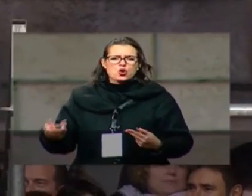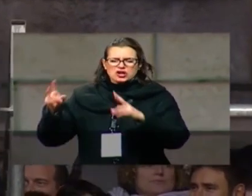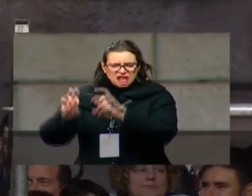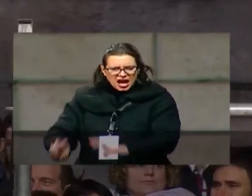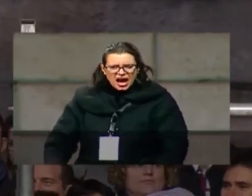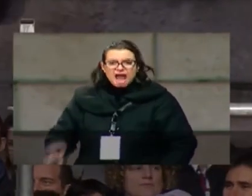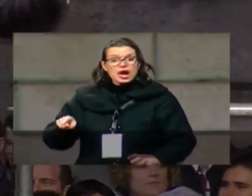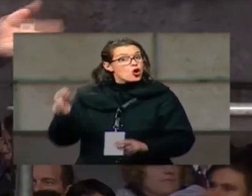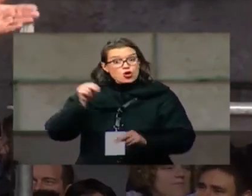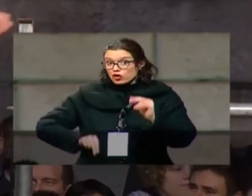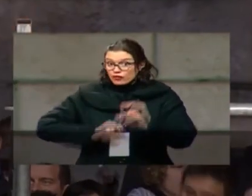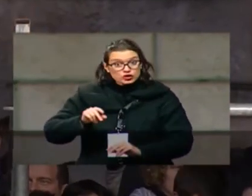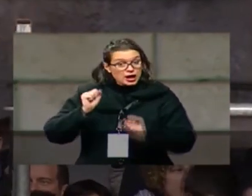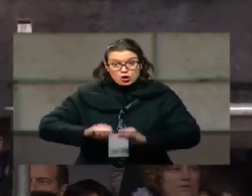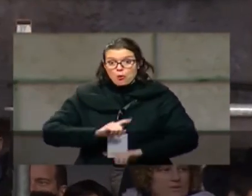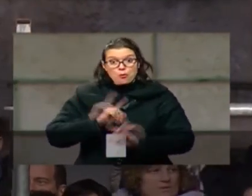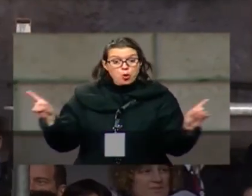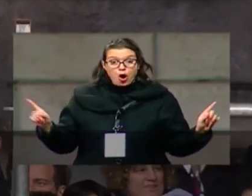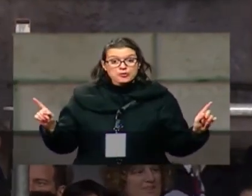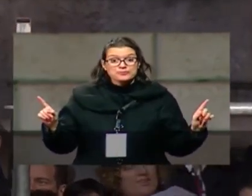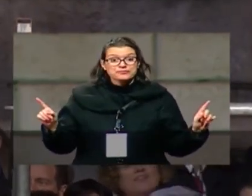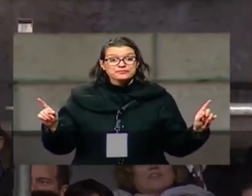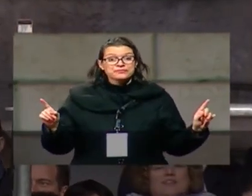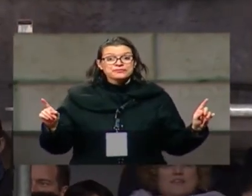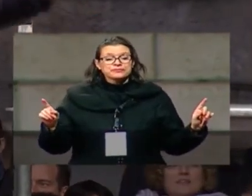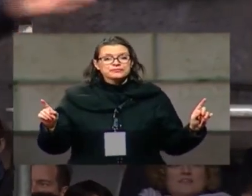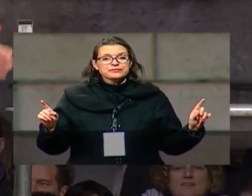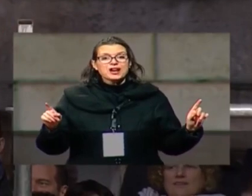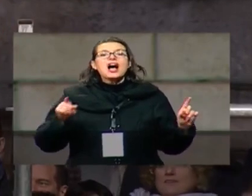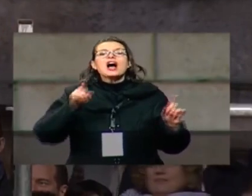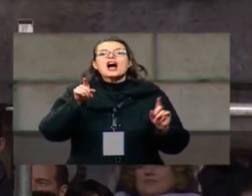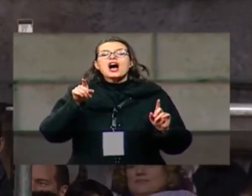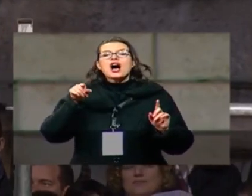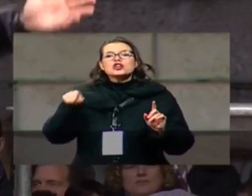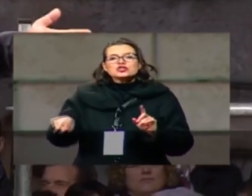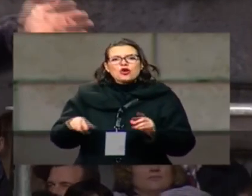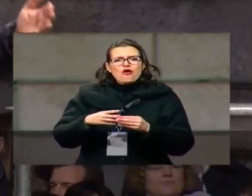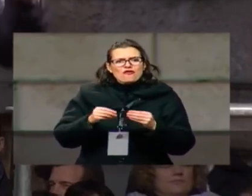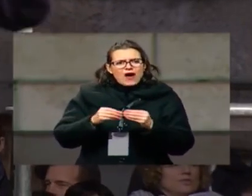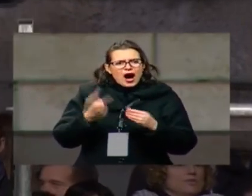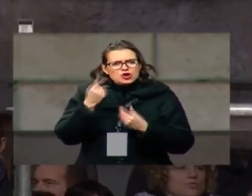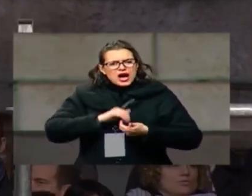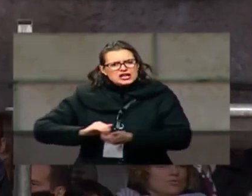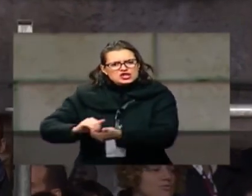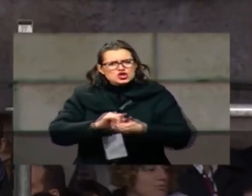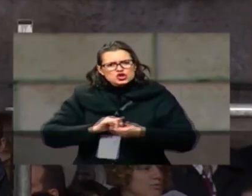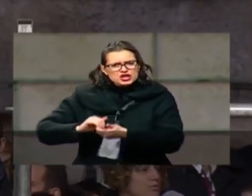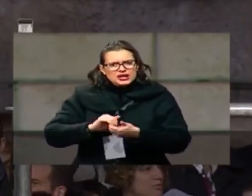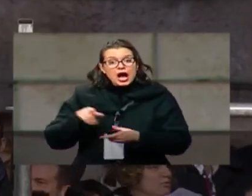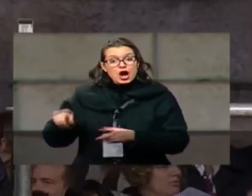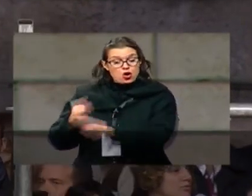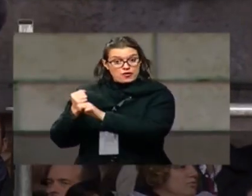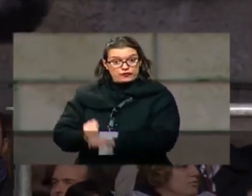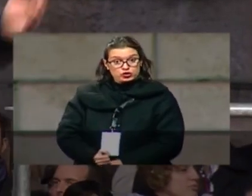votare con dentro tutti tutti ma un Fai tu Fai una società con un partito dove il suo fondatore